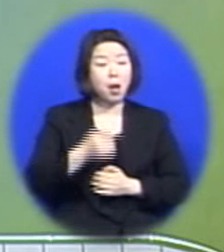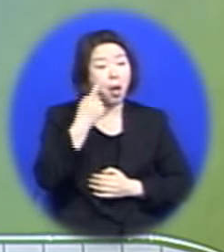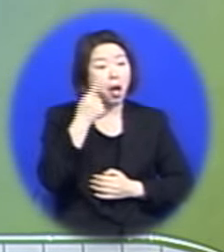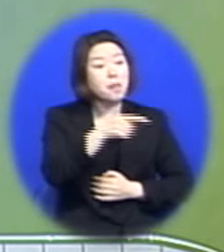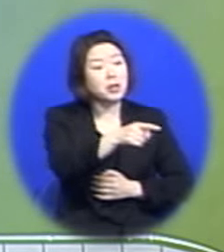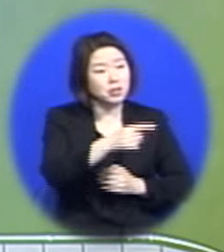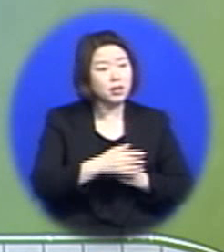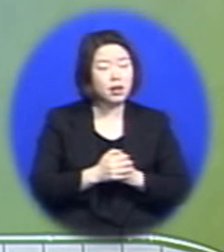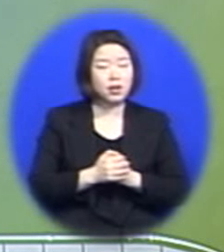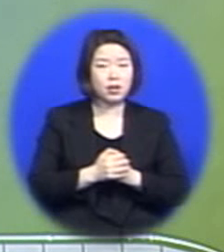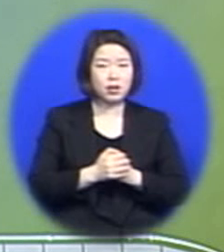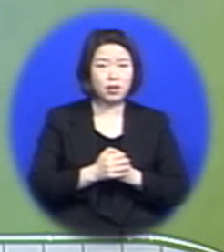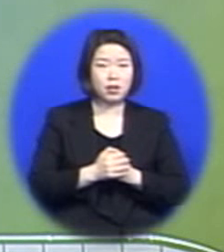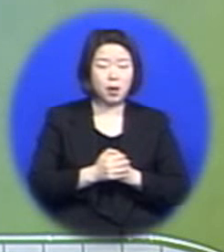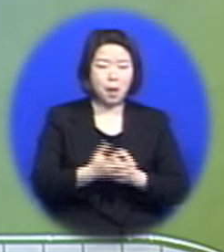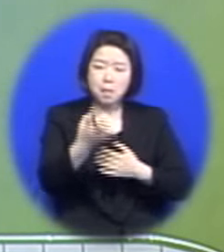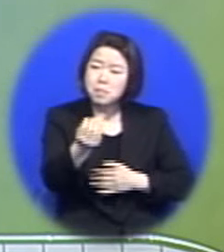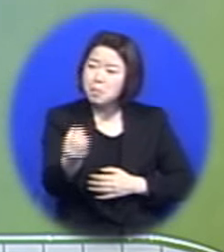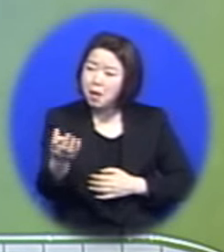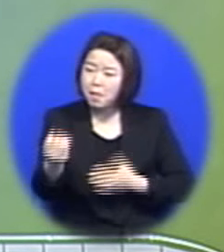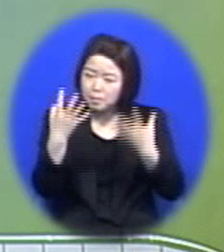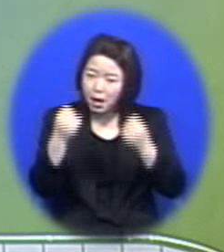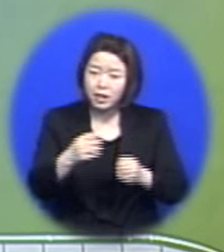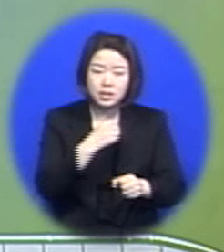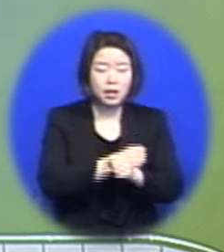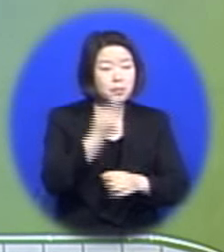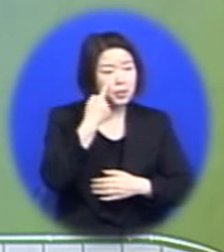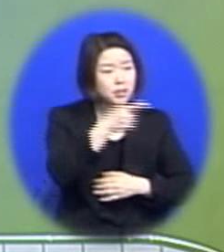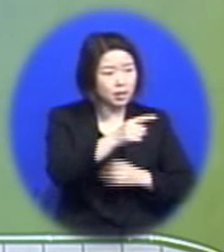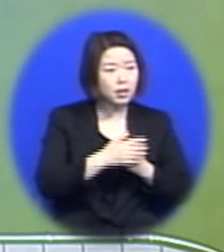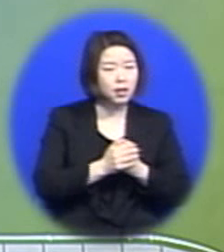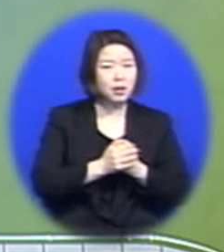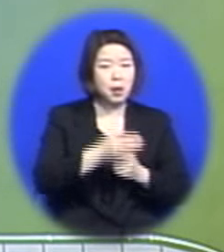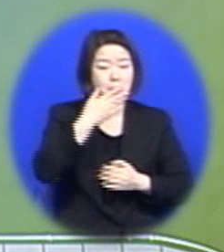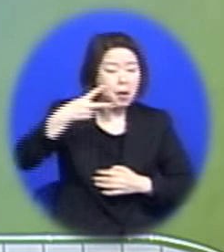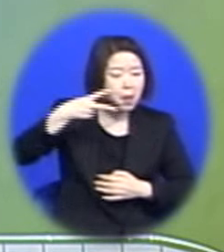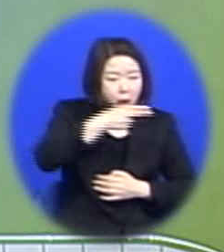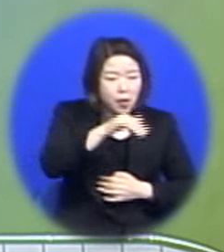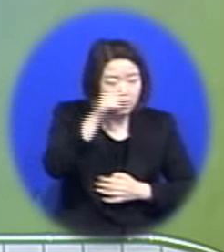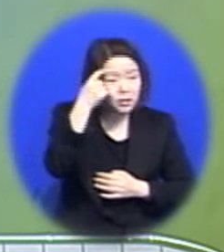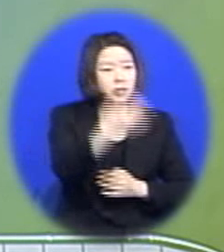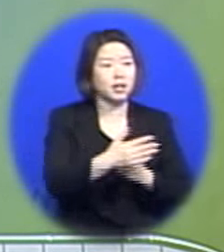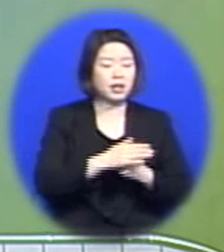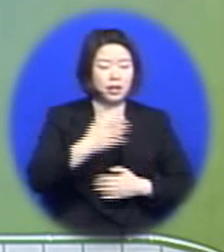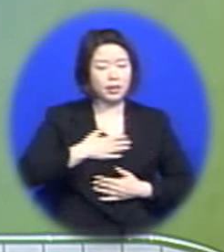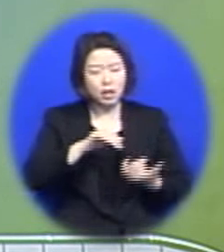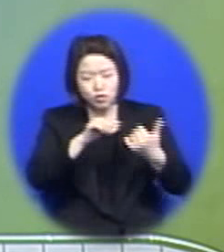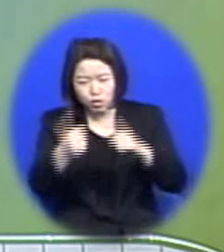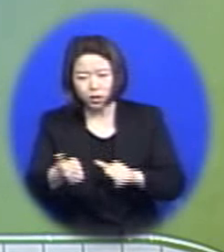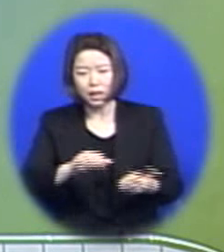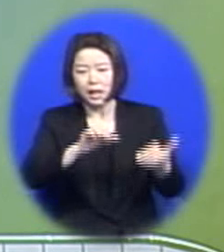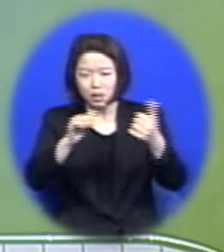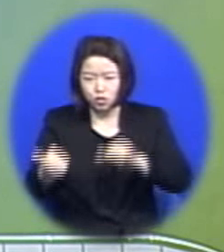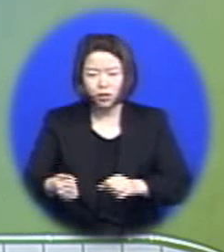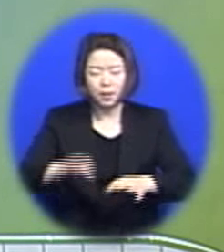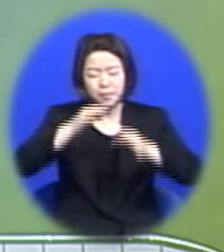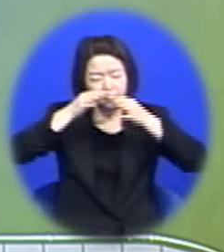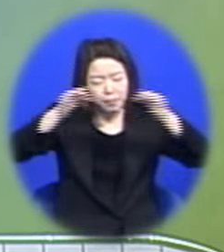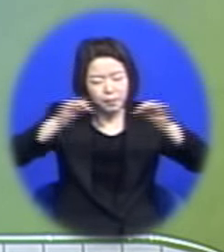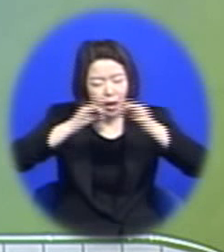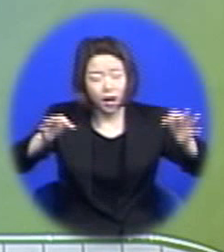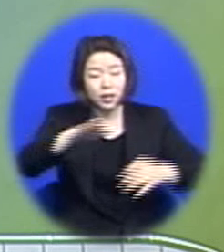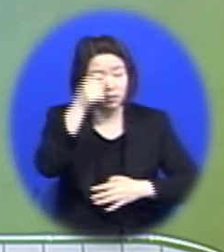해봤잖아. 몇 번 해봤잖아. 금식도 해봤잖아. 나는 죽었다, 나는 죽었다 소리도